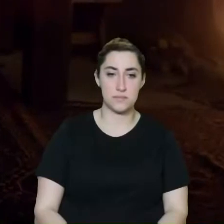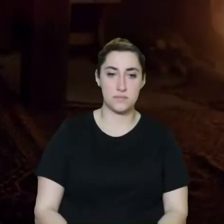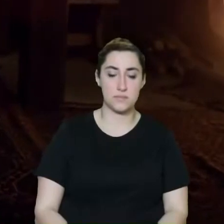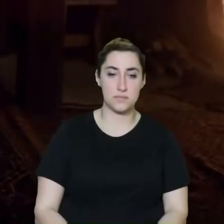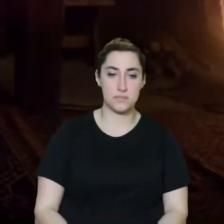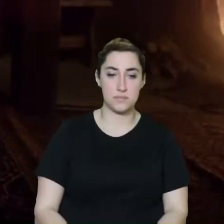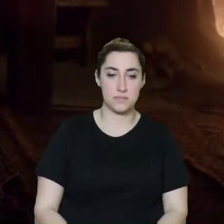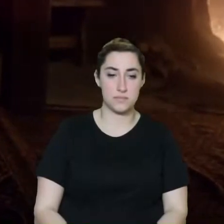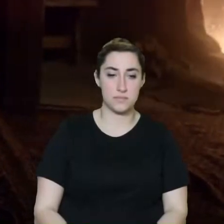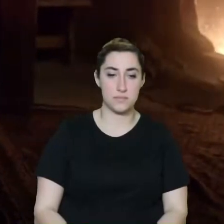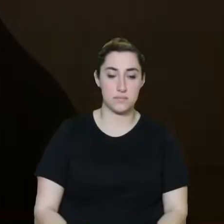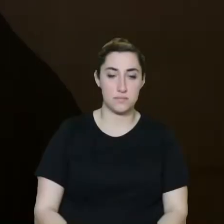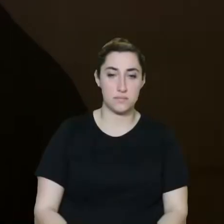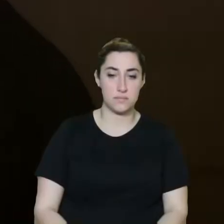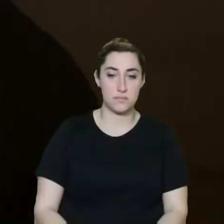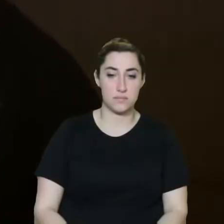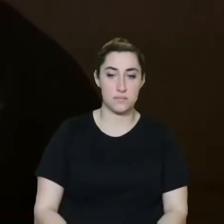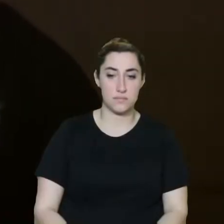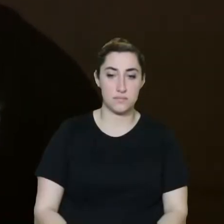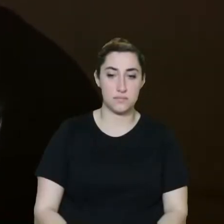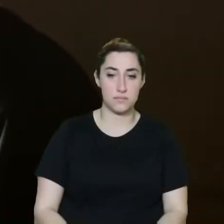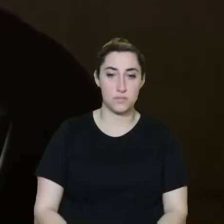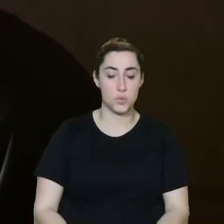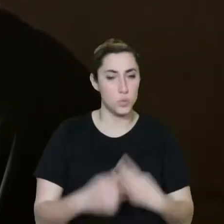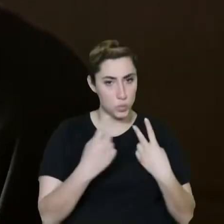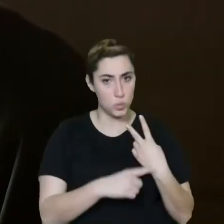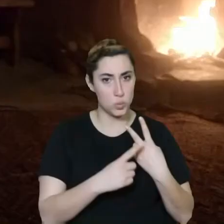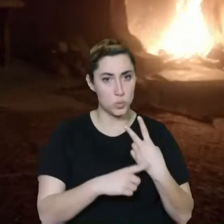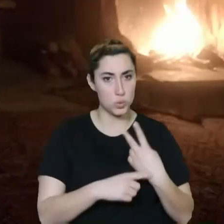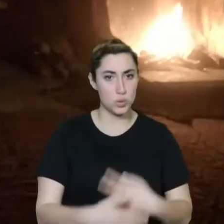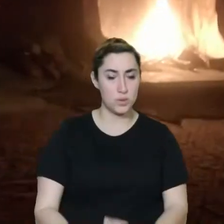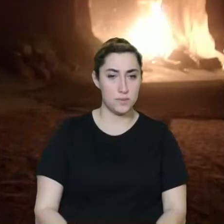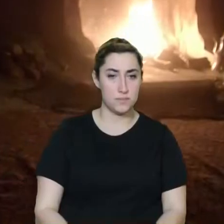Yunus içeri girdi, yanlarına yürüyor. Yunus.